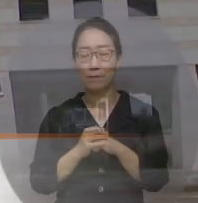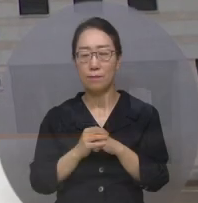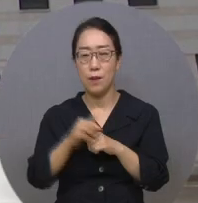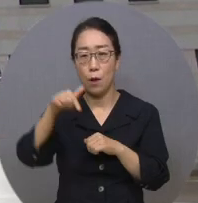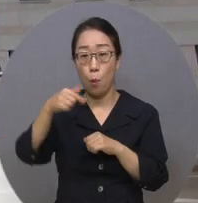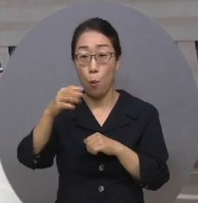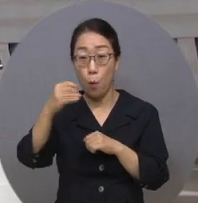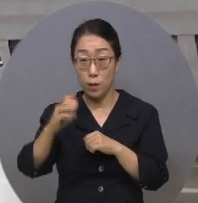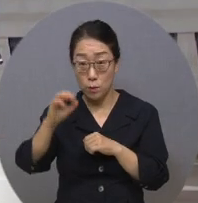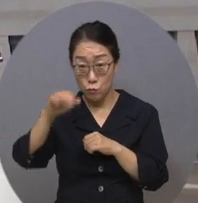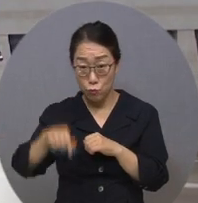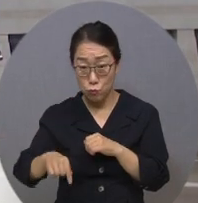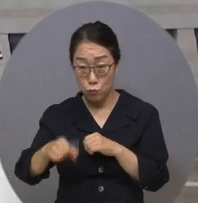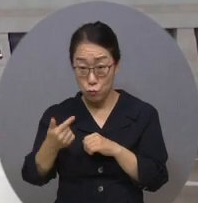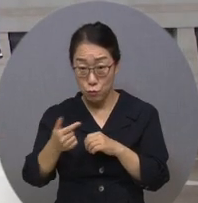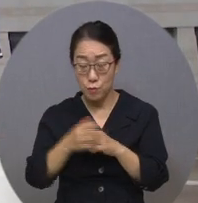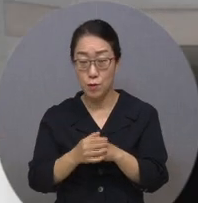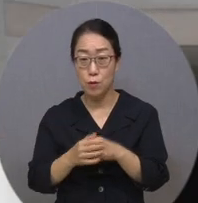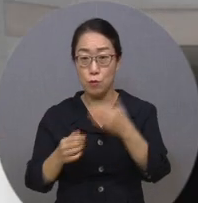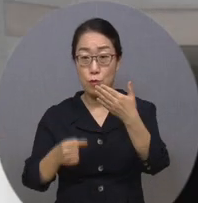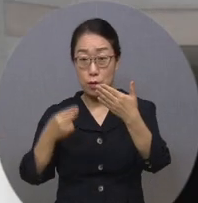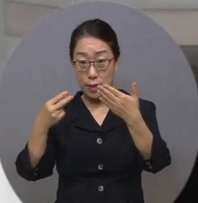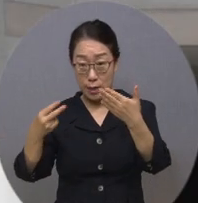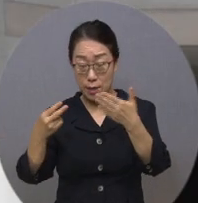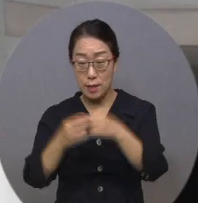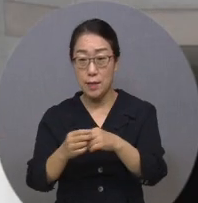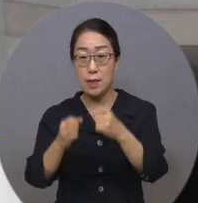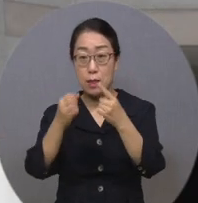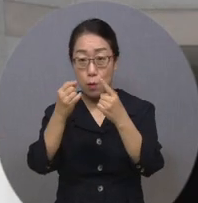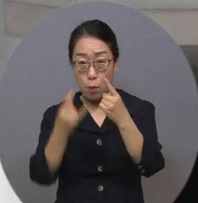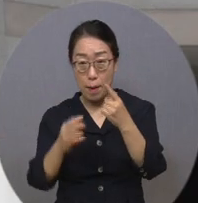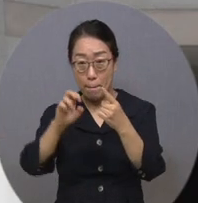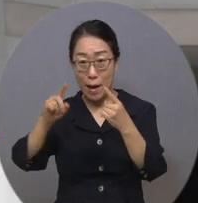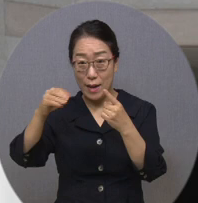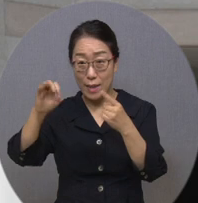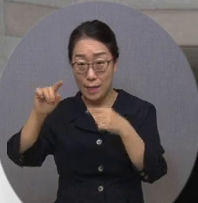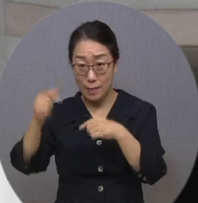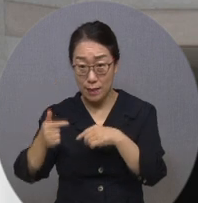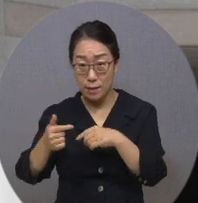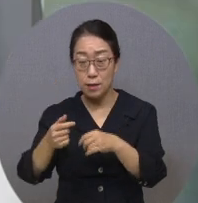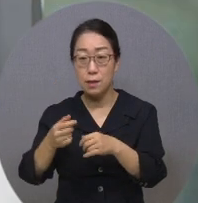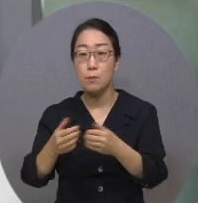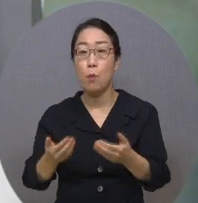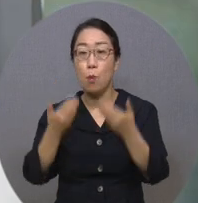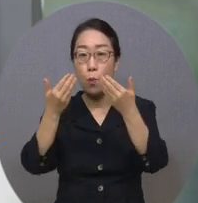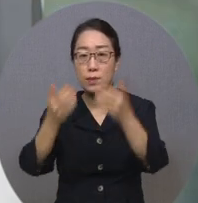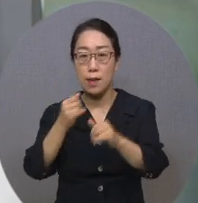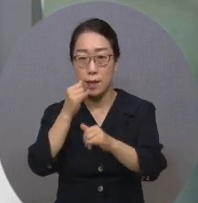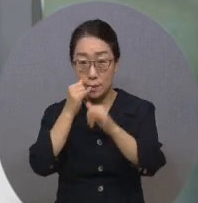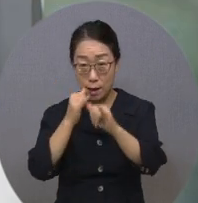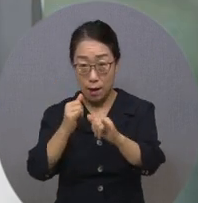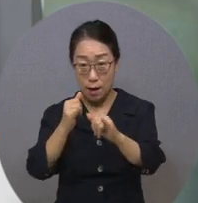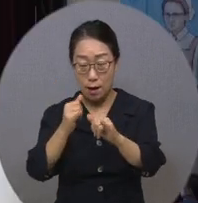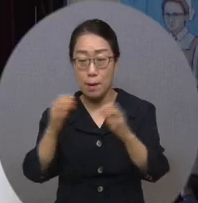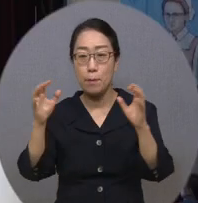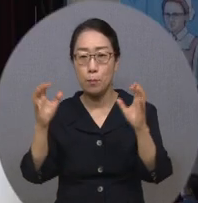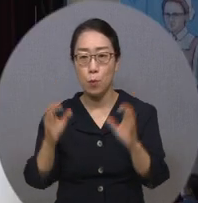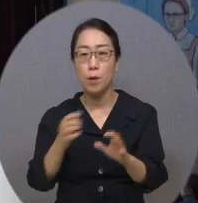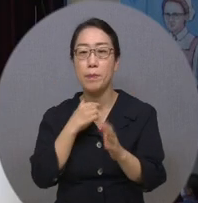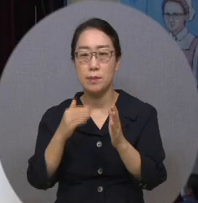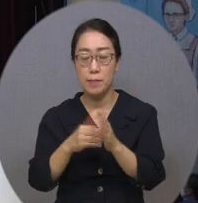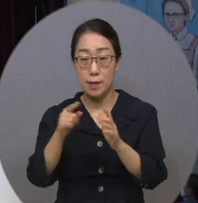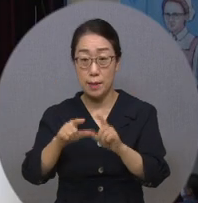고흥구는 지난 2일 고흥문화회관에서 제1회 마리안느 마가렛 봉사대상 시상식을 개최했습니다.